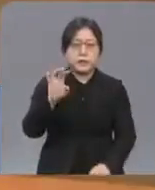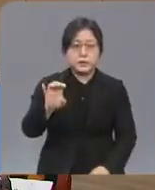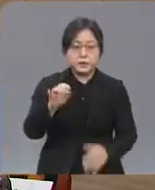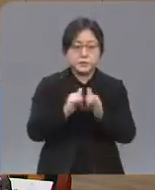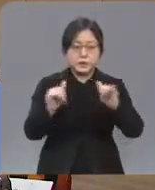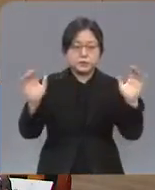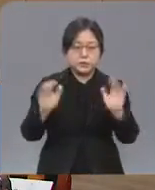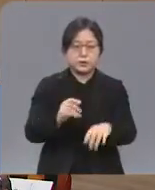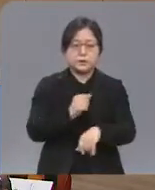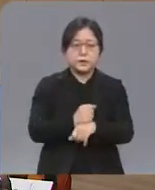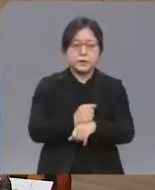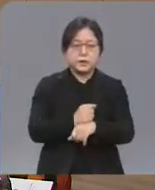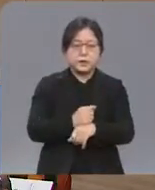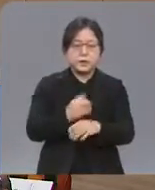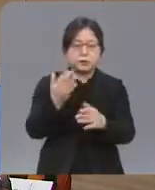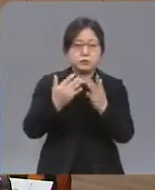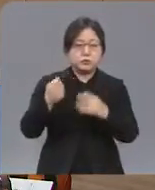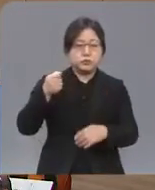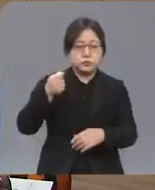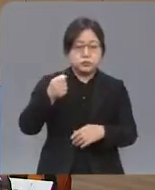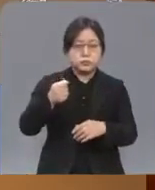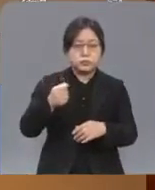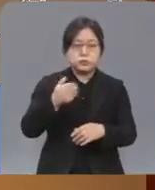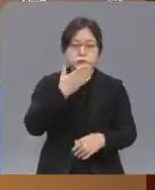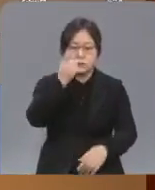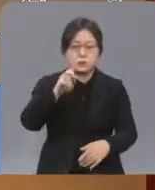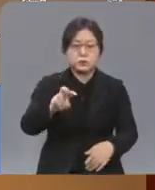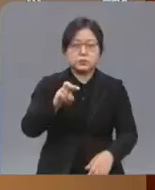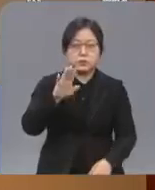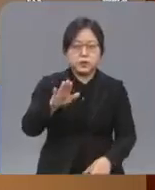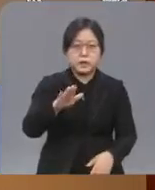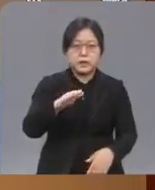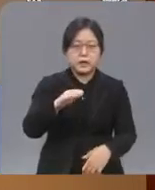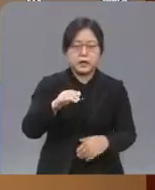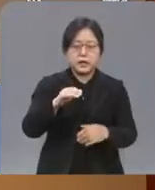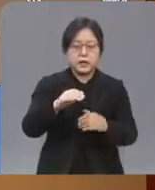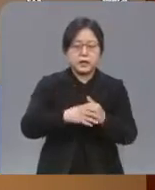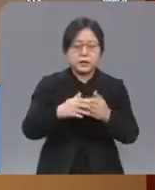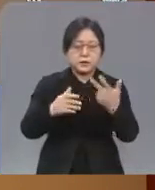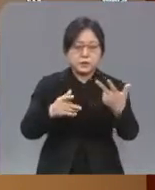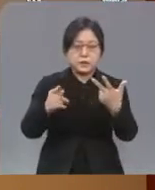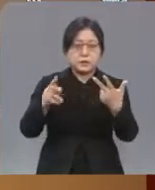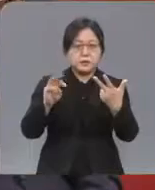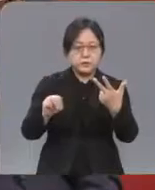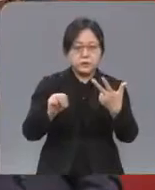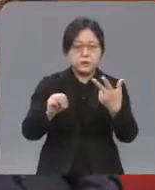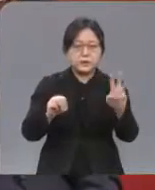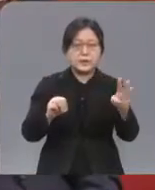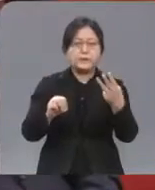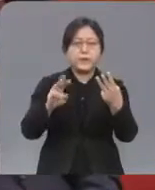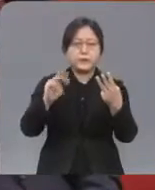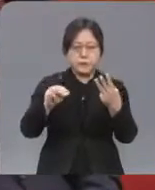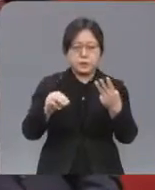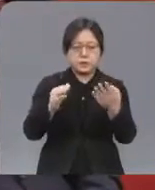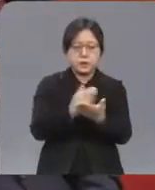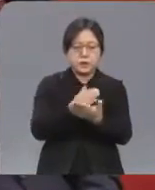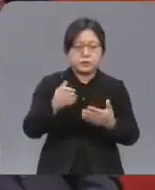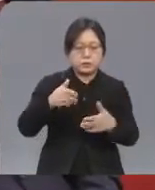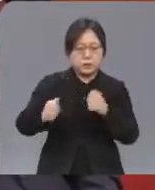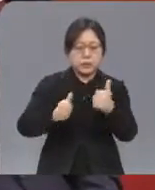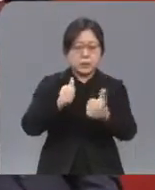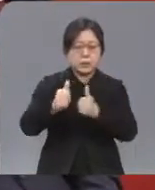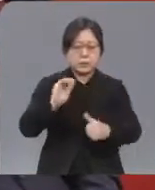모집합니다. 성화봉송 주자는 춘천시 내 24개 읍면동 7km 구간을 300m씩 나눠 달리게